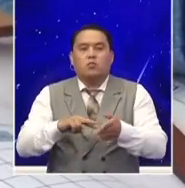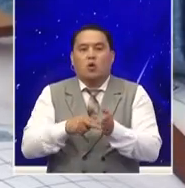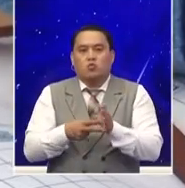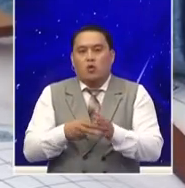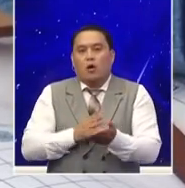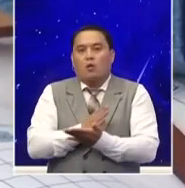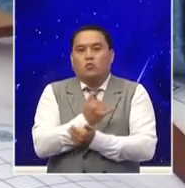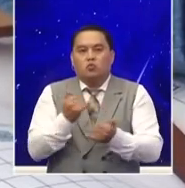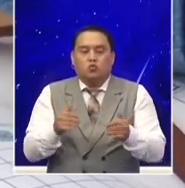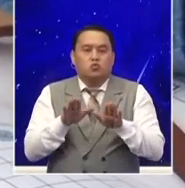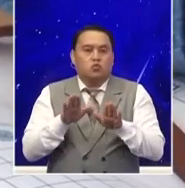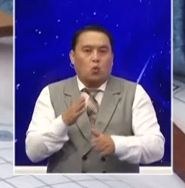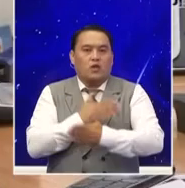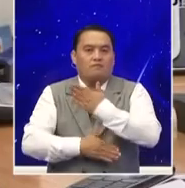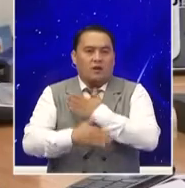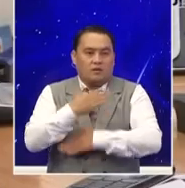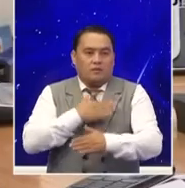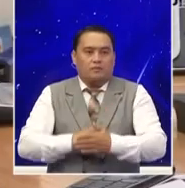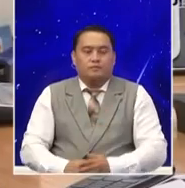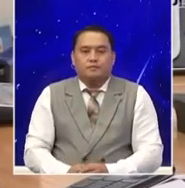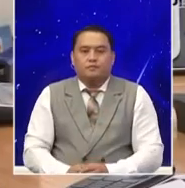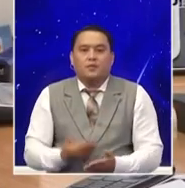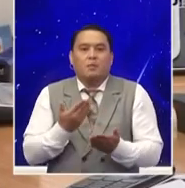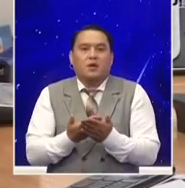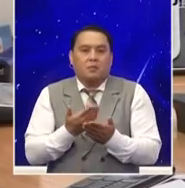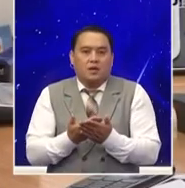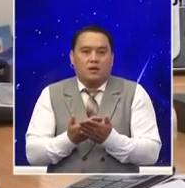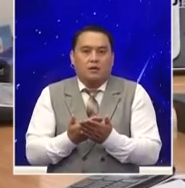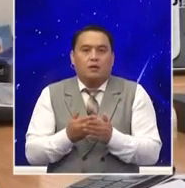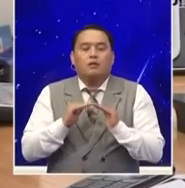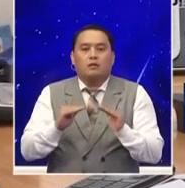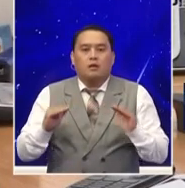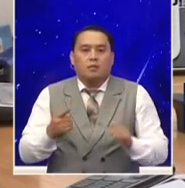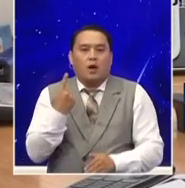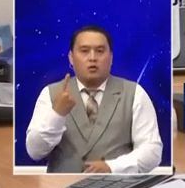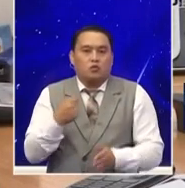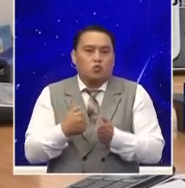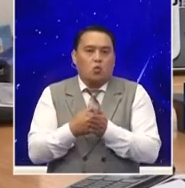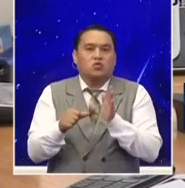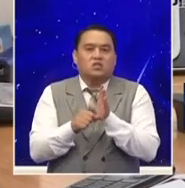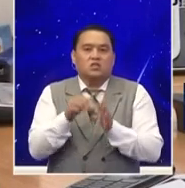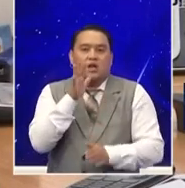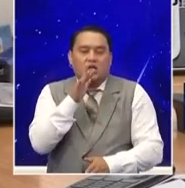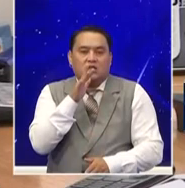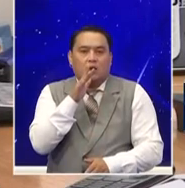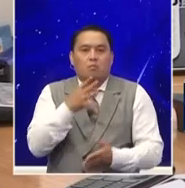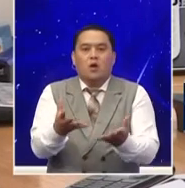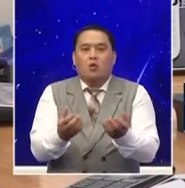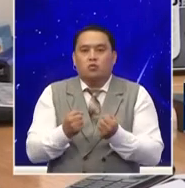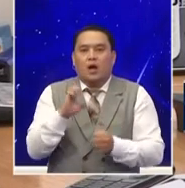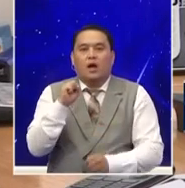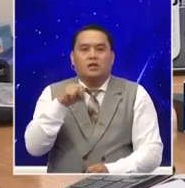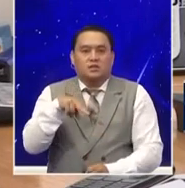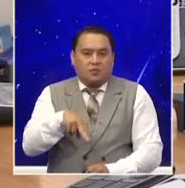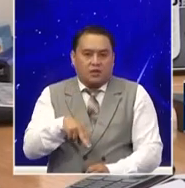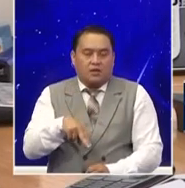будут обслуживаться не только инвалиды. К примеру, детям от 1 до 6 лет из числа получателей адреса